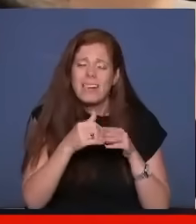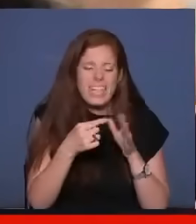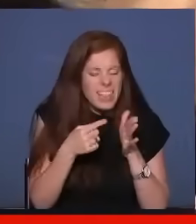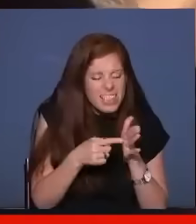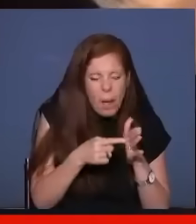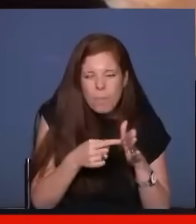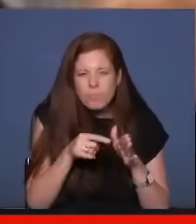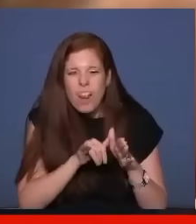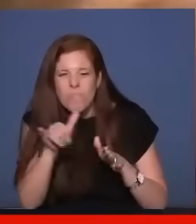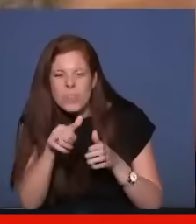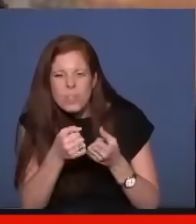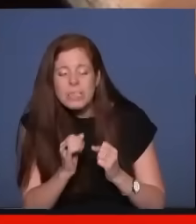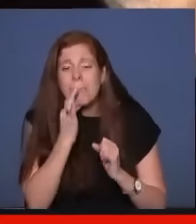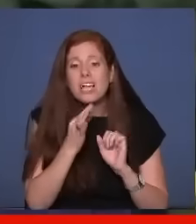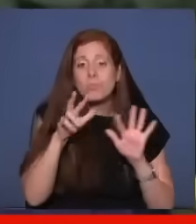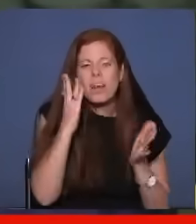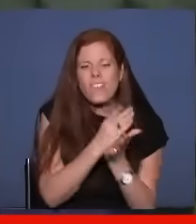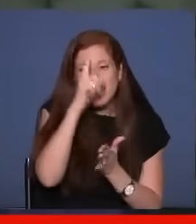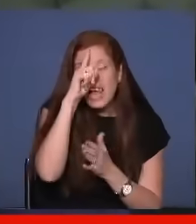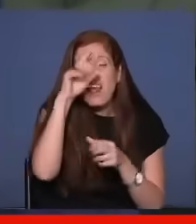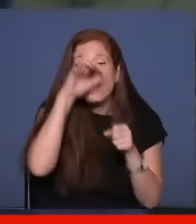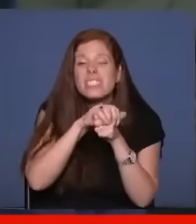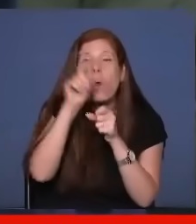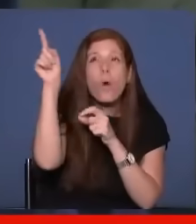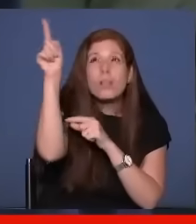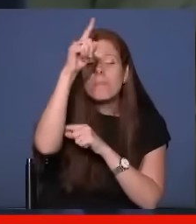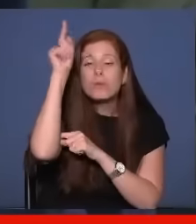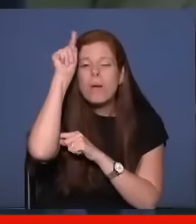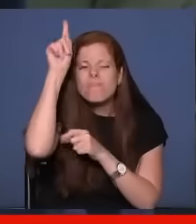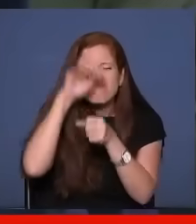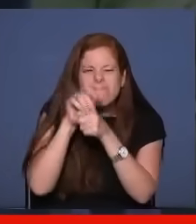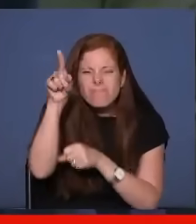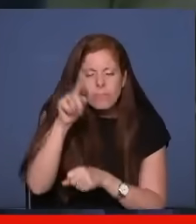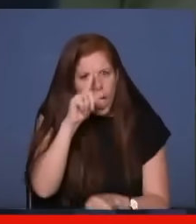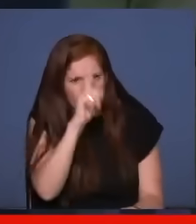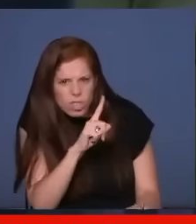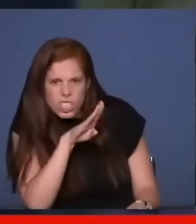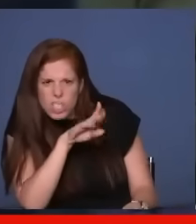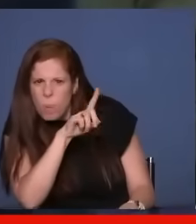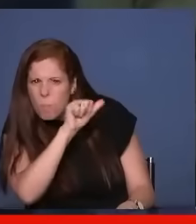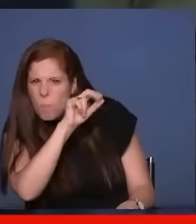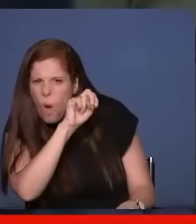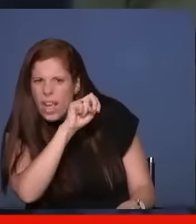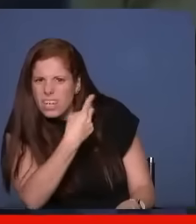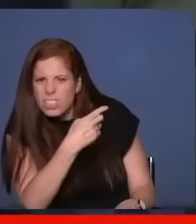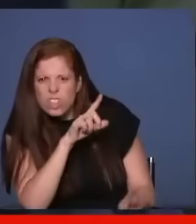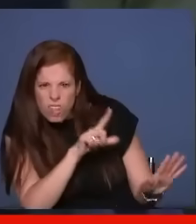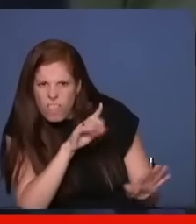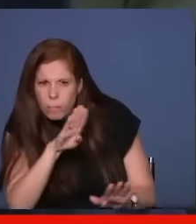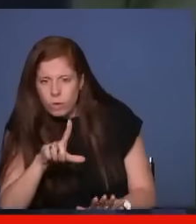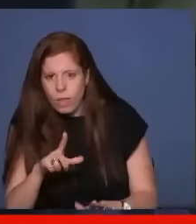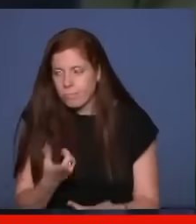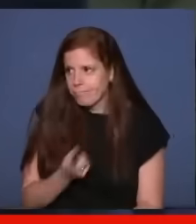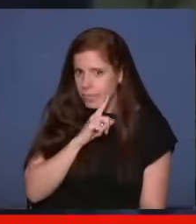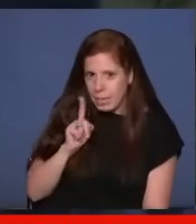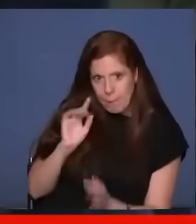8 כבר ידעת לזהות אותם בשמיים. איך אתה יודע שזה בוינג 747? אמא, באמת, את לא רואה שיש לו